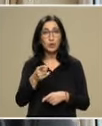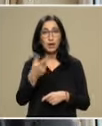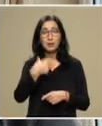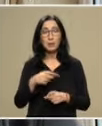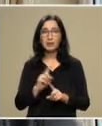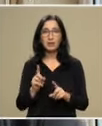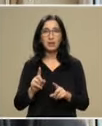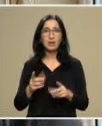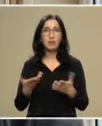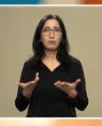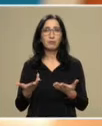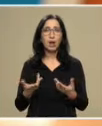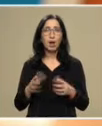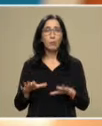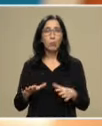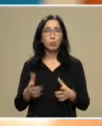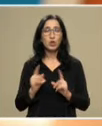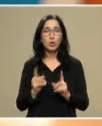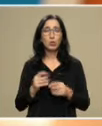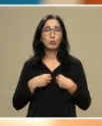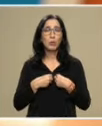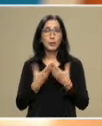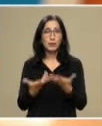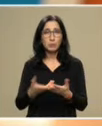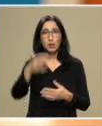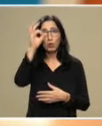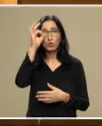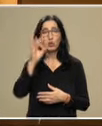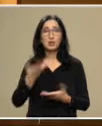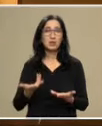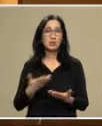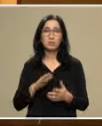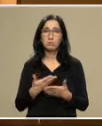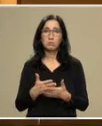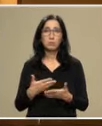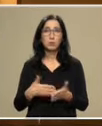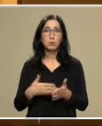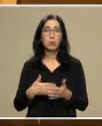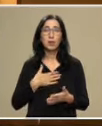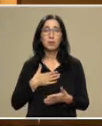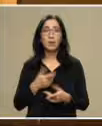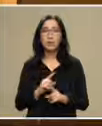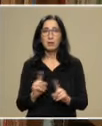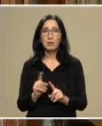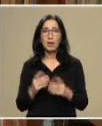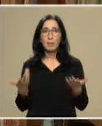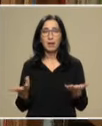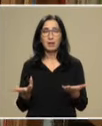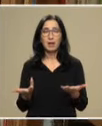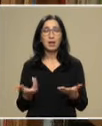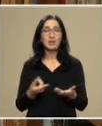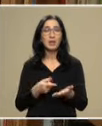самата не е в състояние, което да предразполага учениците, според мен няма как да